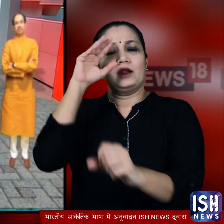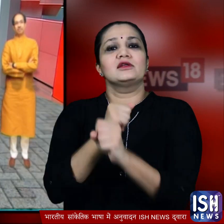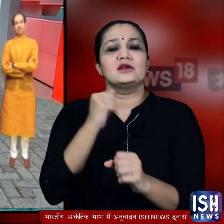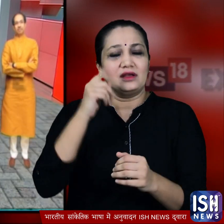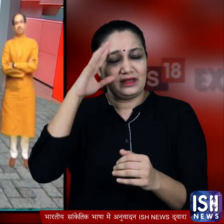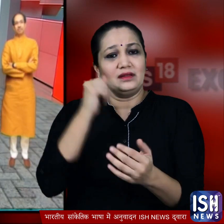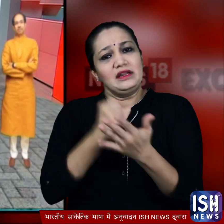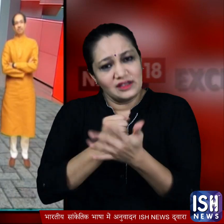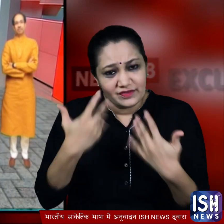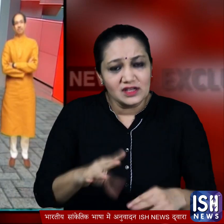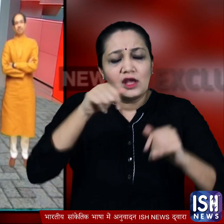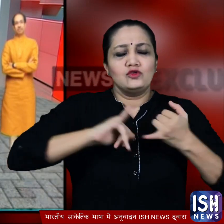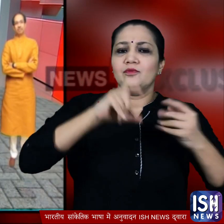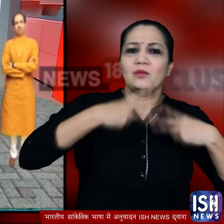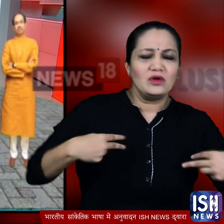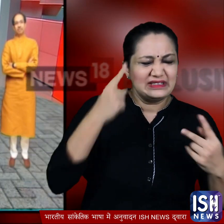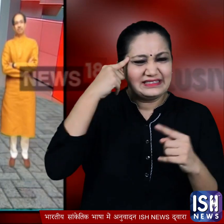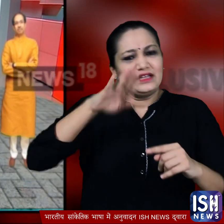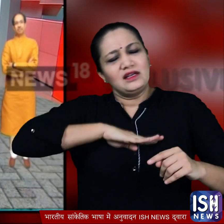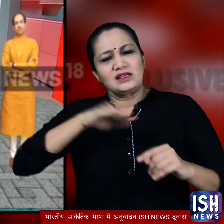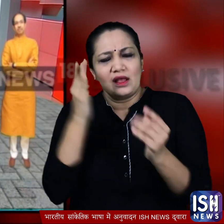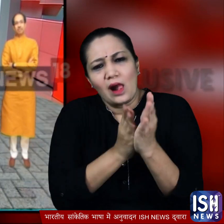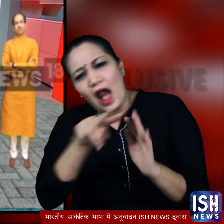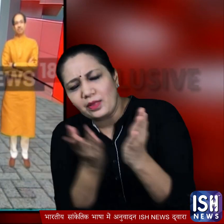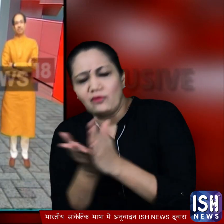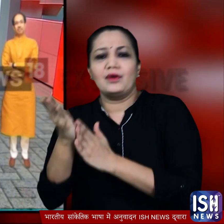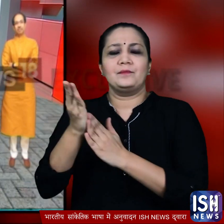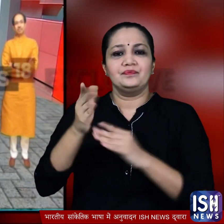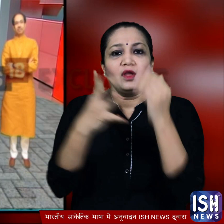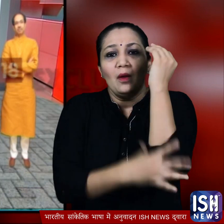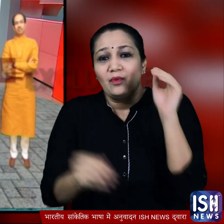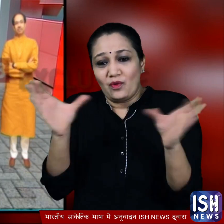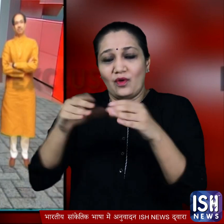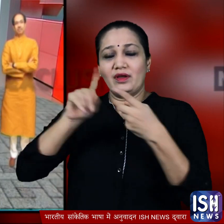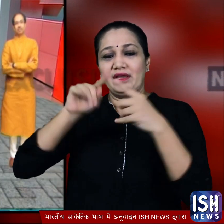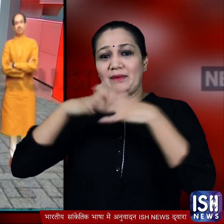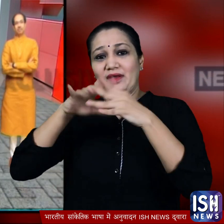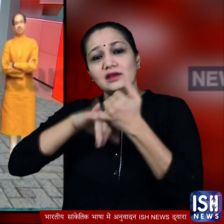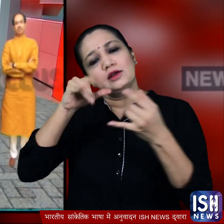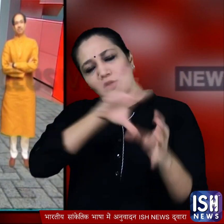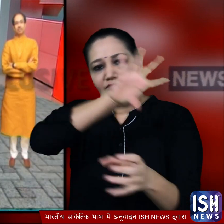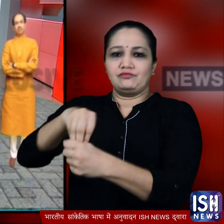लेकिन सुप्रीम कोर्ट के फैसले के बाद राज्य सरकार ने बीच का रास्ता निकाला है और आर्थिक रूप से पिछड़े वर्ग में